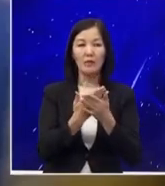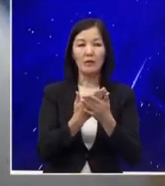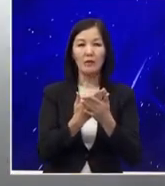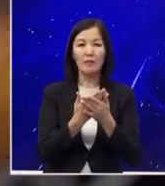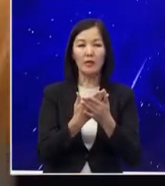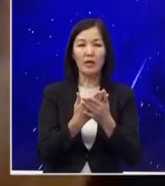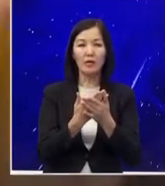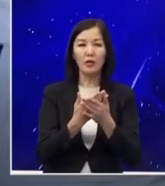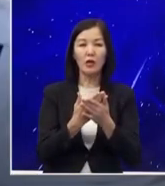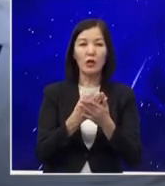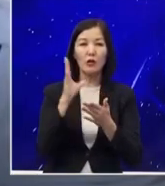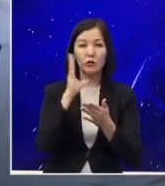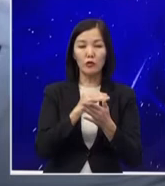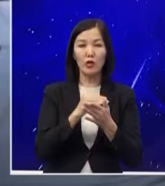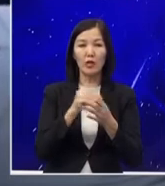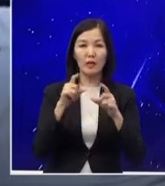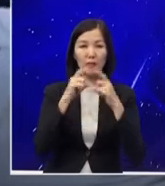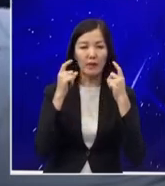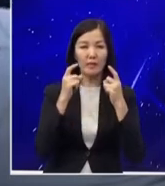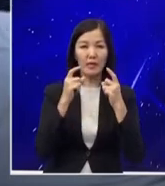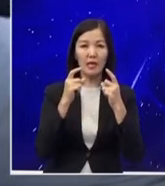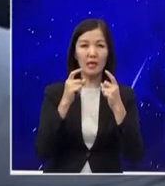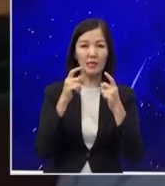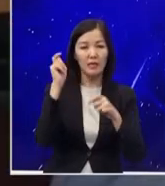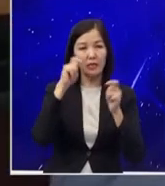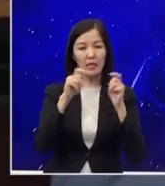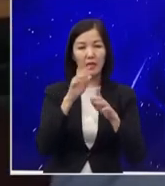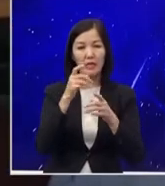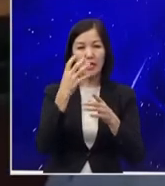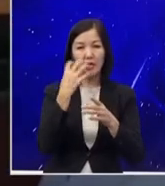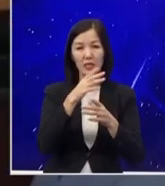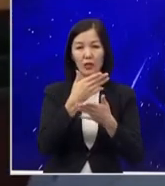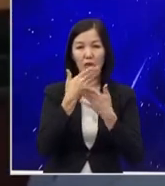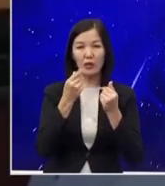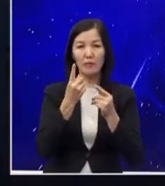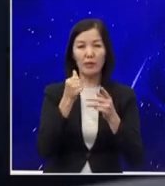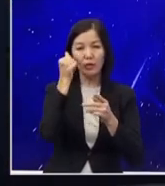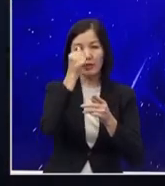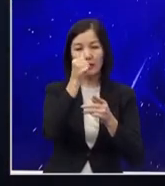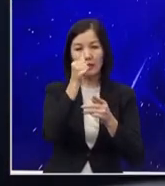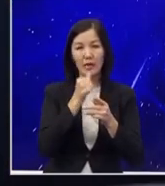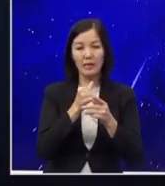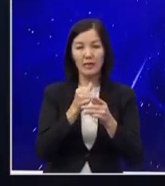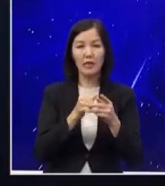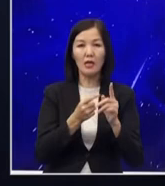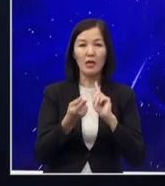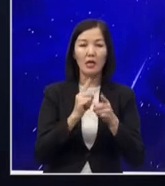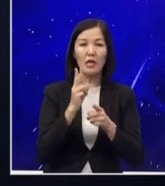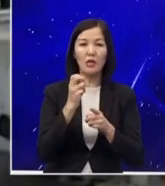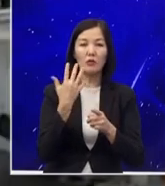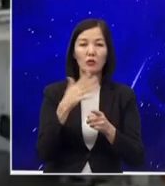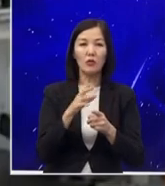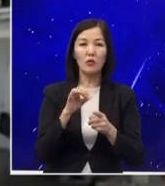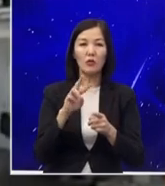еш қиындықсыз түсіне алады. Маска терлетпейді. Дегенмен бір сағат сайын ауыстырып тұру керек. Бір данасының құны 250 рубль.